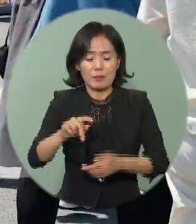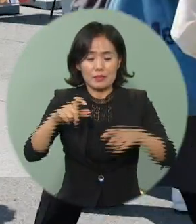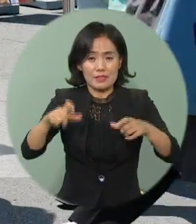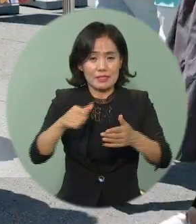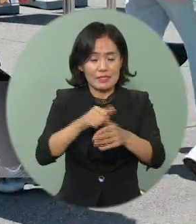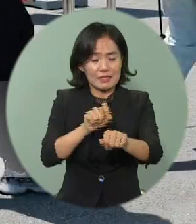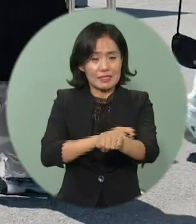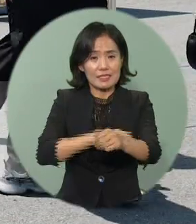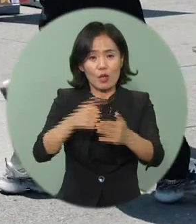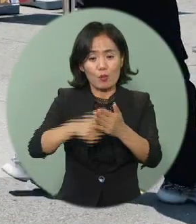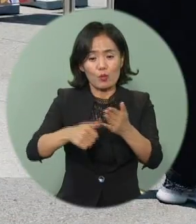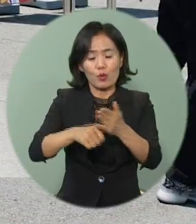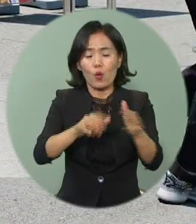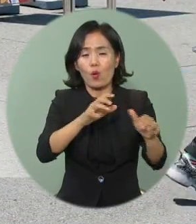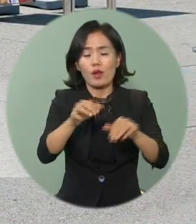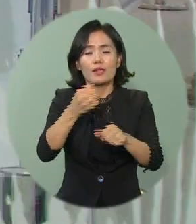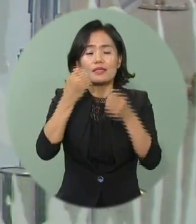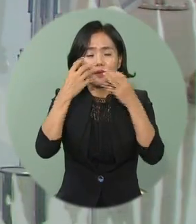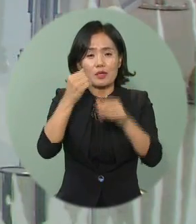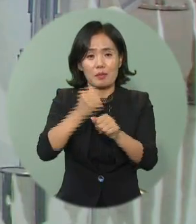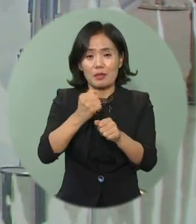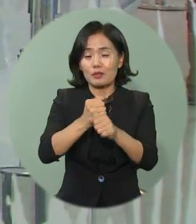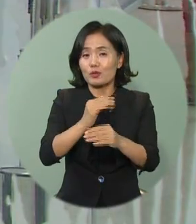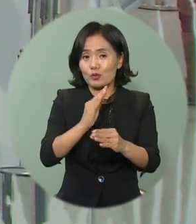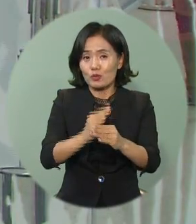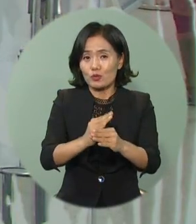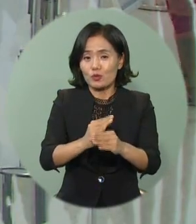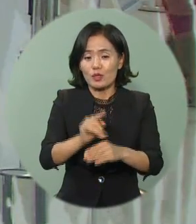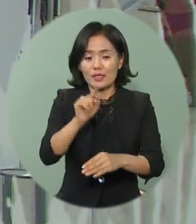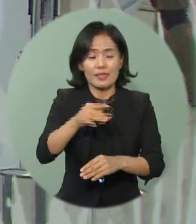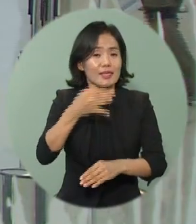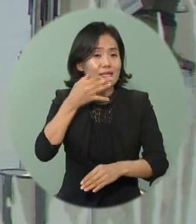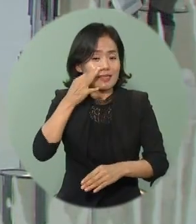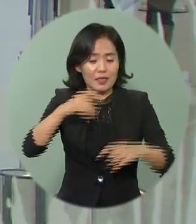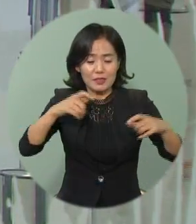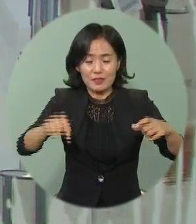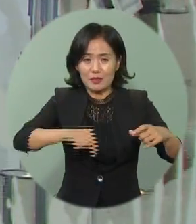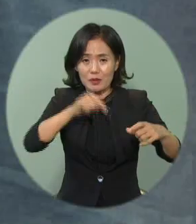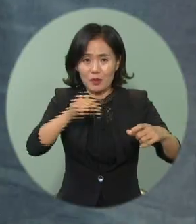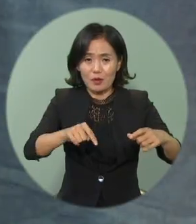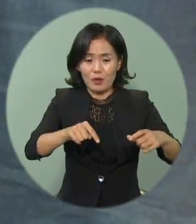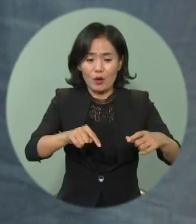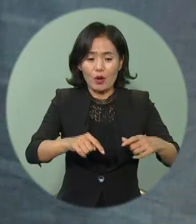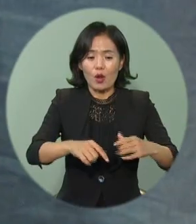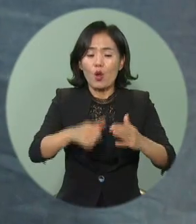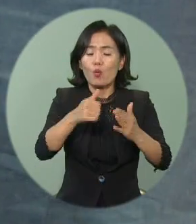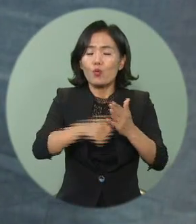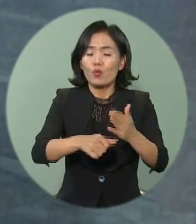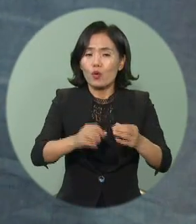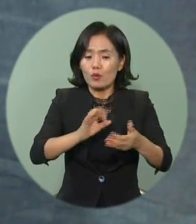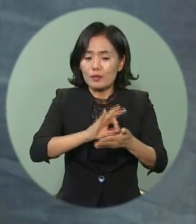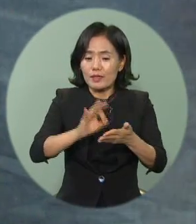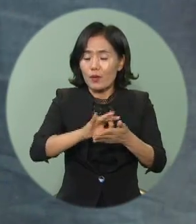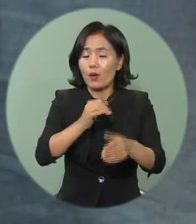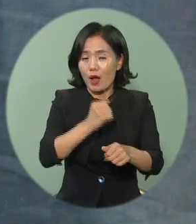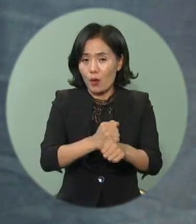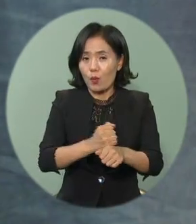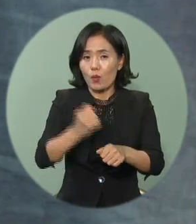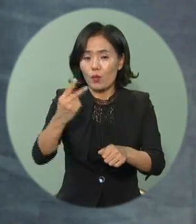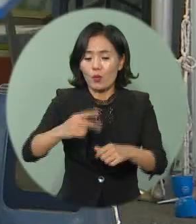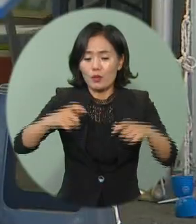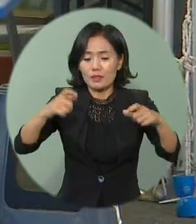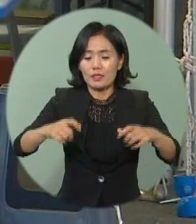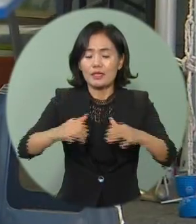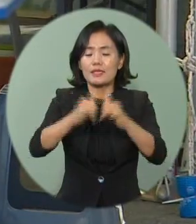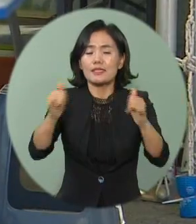활용한 신메뉴 판매를 잇따라 시작한 상황. 로코노미 열풍이 지역에는 농수산물 소비처 확대를, 기업에게도